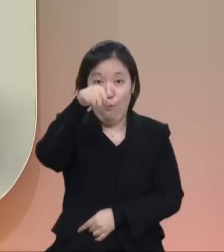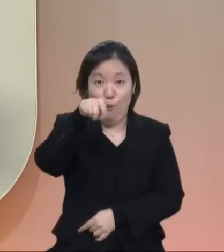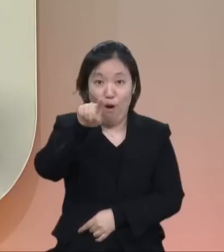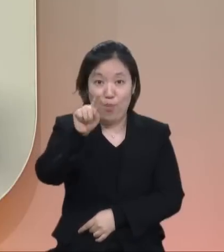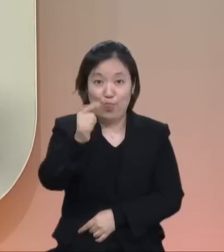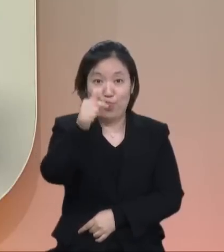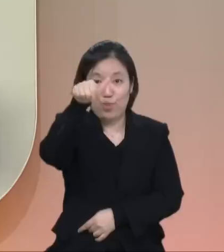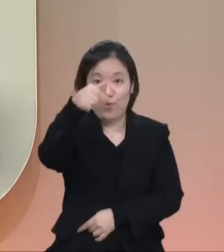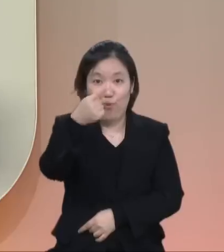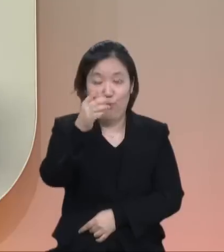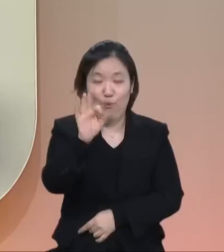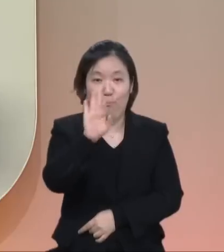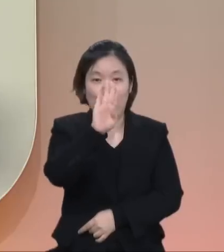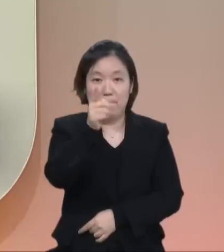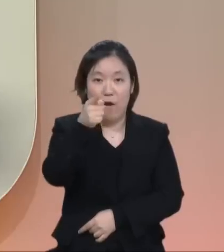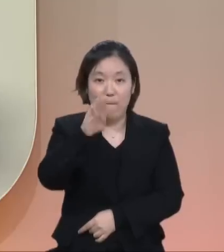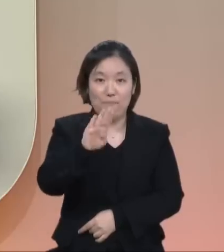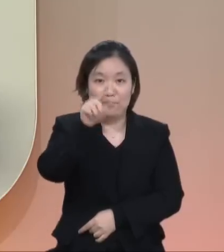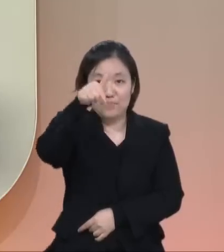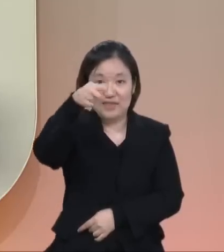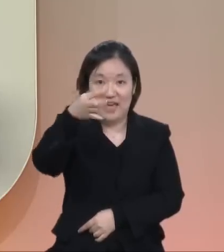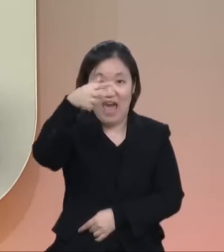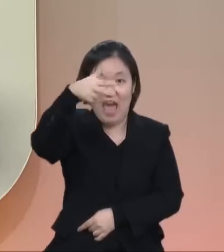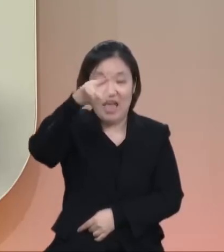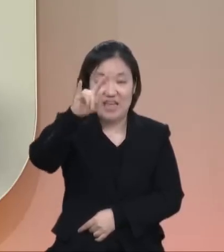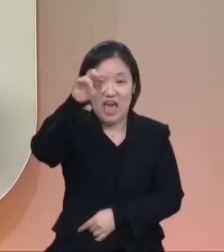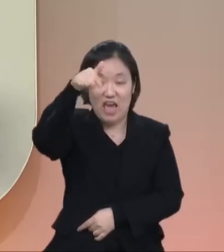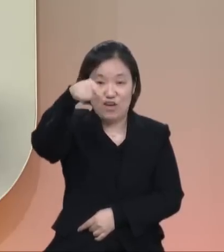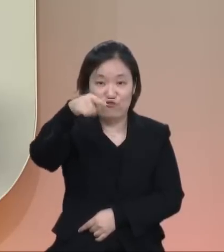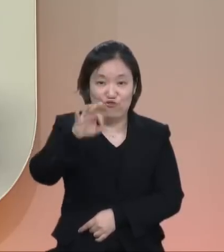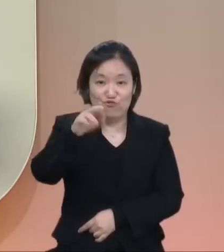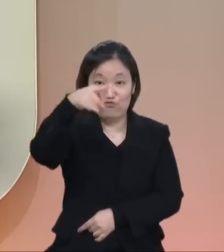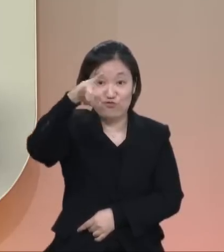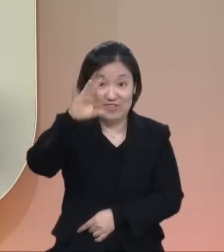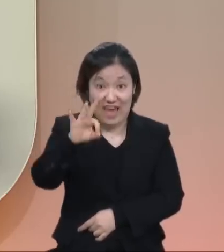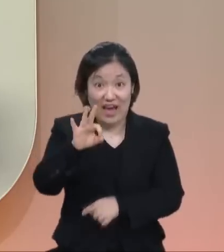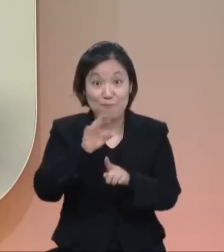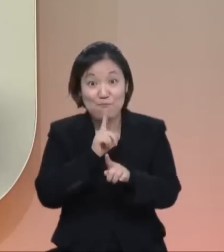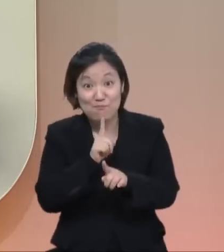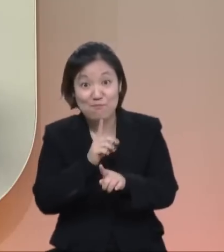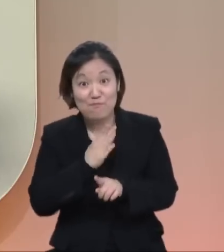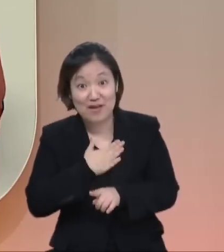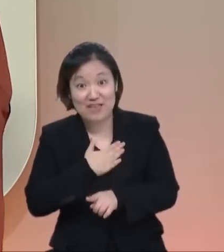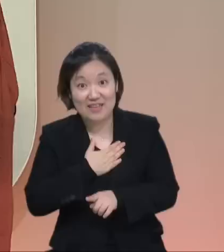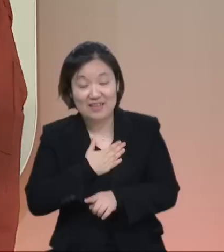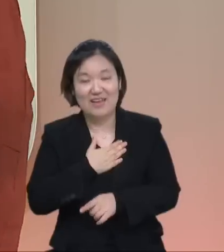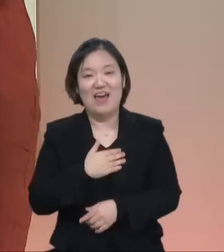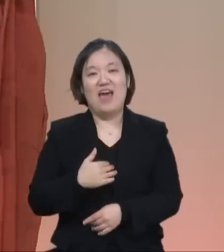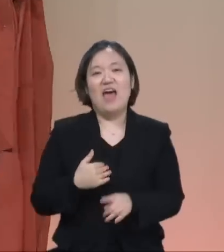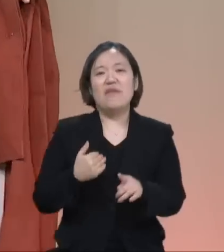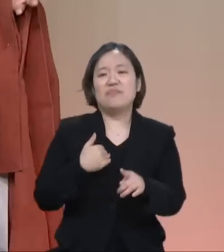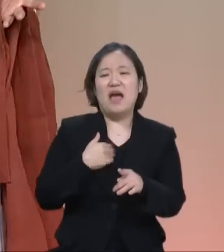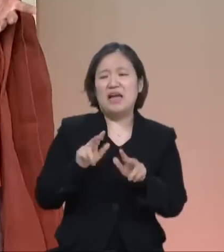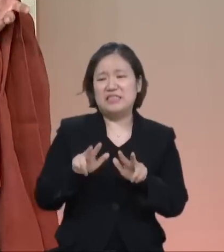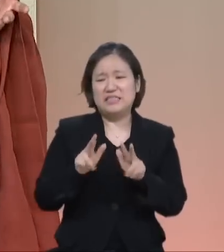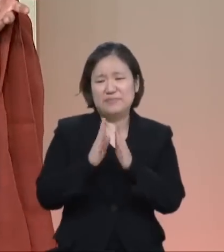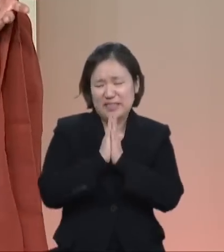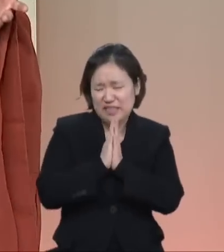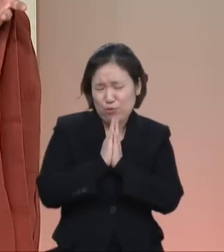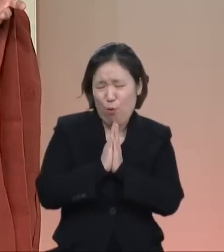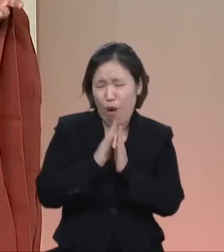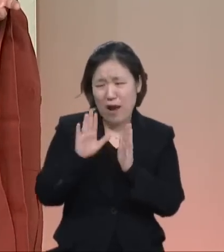일시 성불도라고 예불문 마지막에 나오지 않습니까 명운가피 당장 내가 기도하면서 뭐